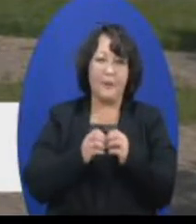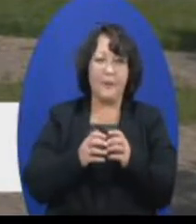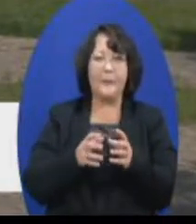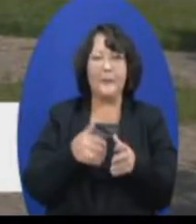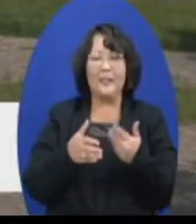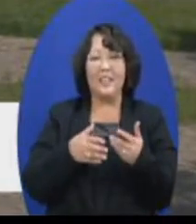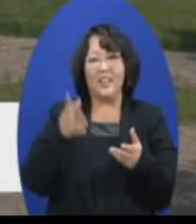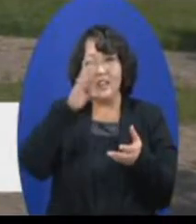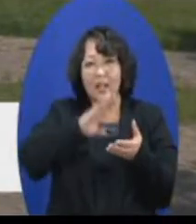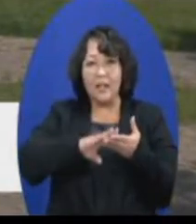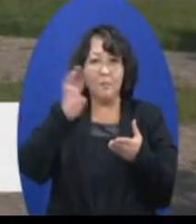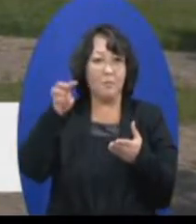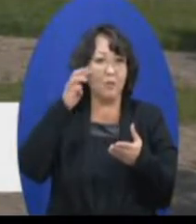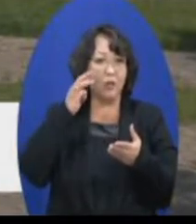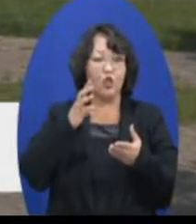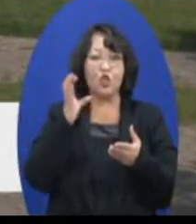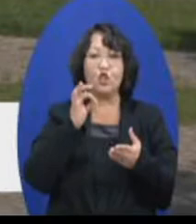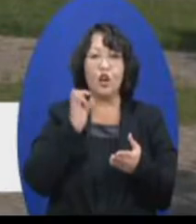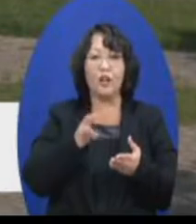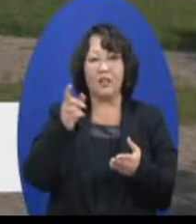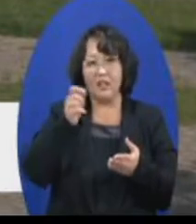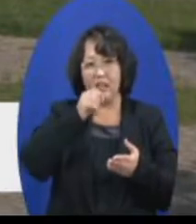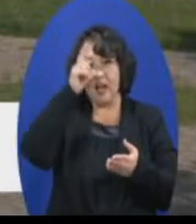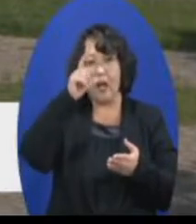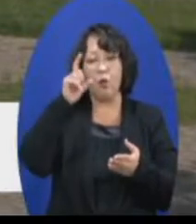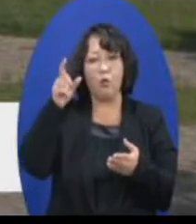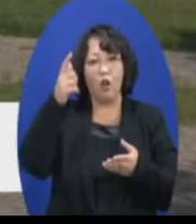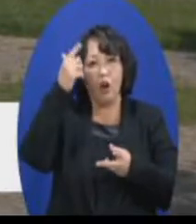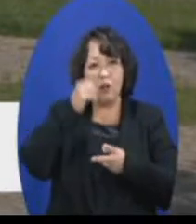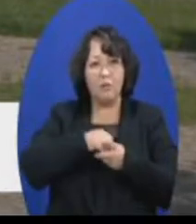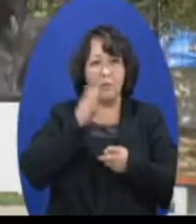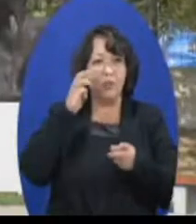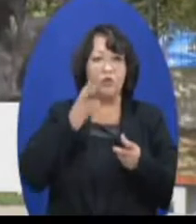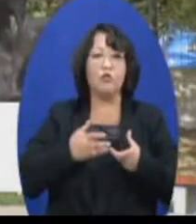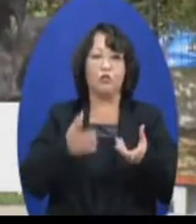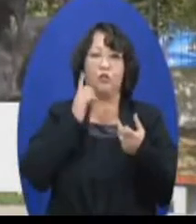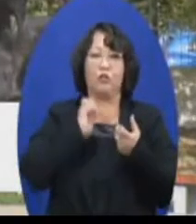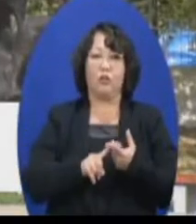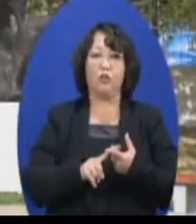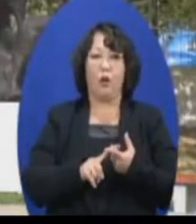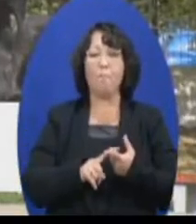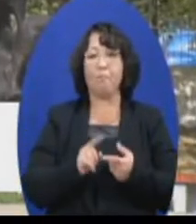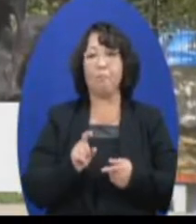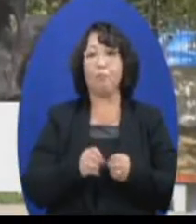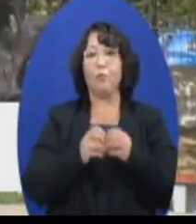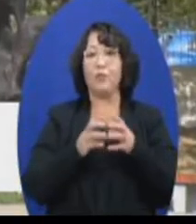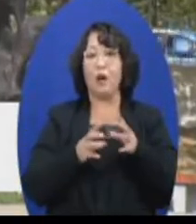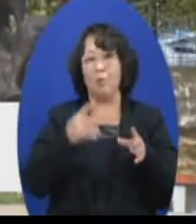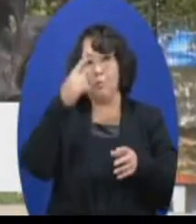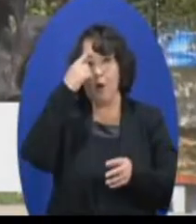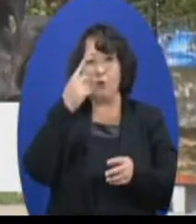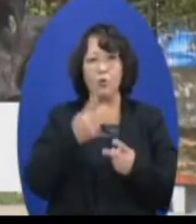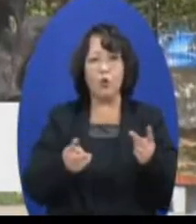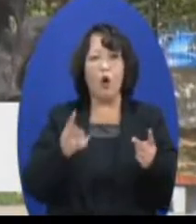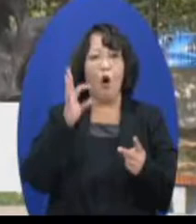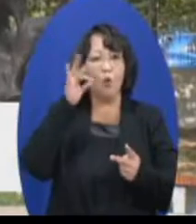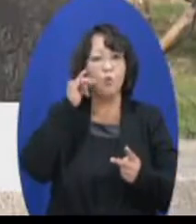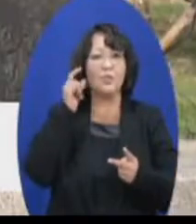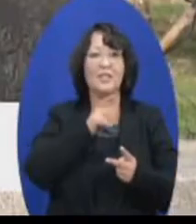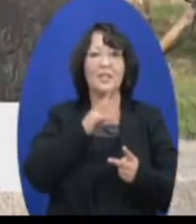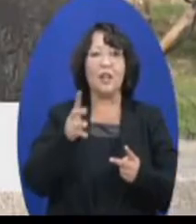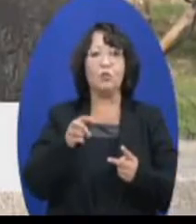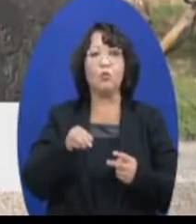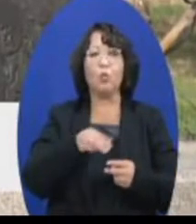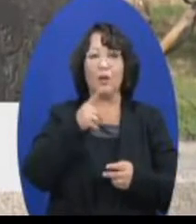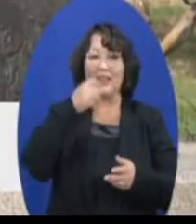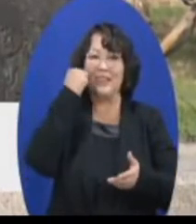мэтгүү саян гэрэл их цач холбогдлоо бүхий юм зэсэлт хүрээлэнгийн ажил болж байгаа. Харин энэ бол Монгол үндэстэн оюун сэтгэлгээний түүхэн тэмдэглэл